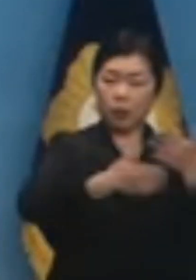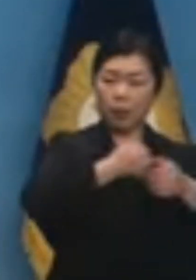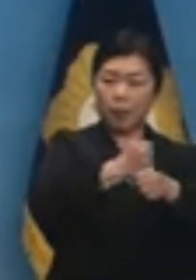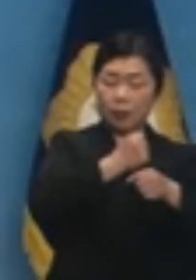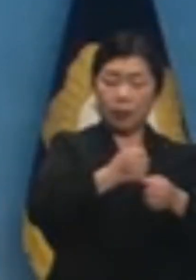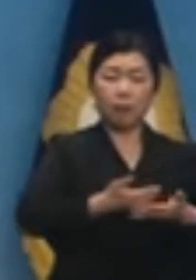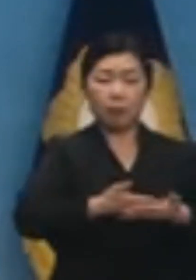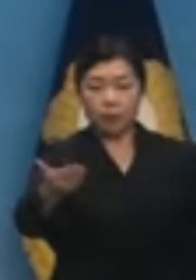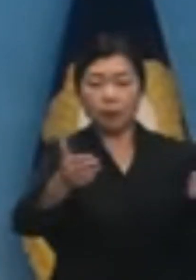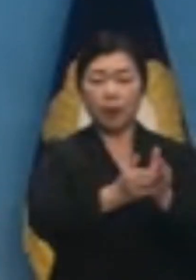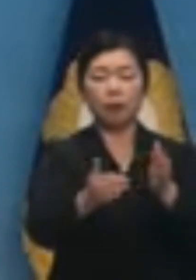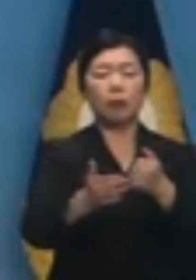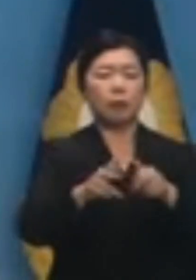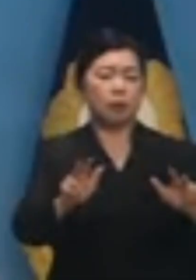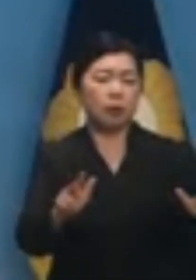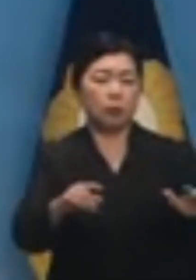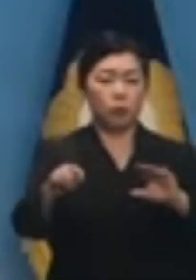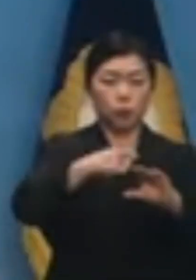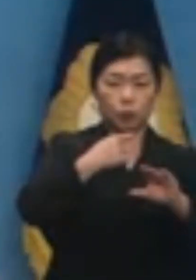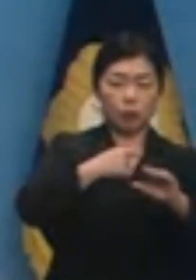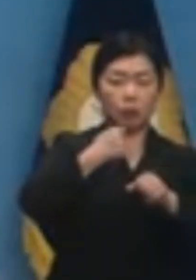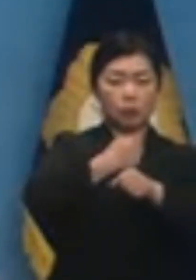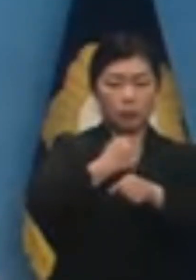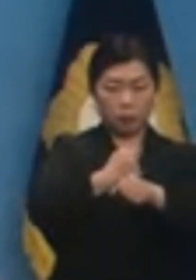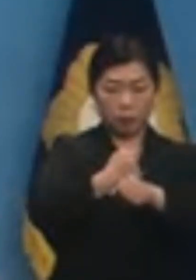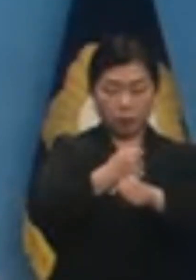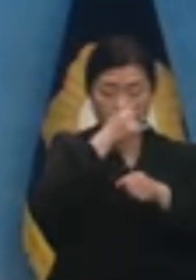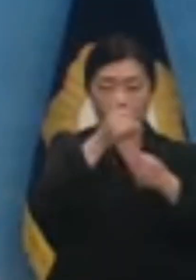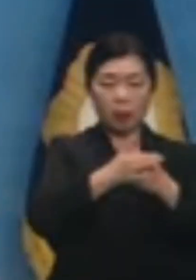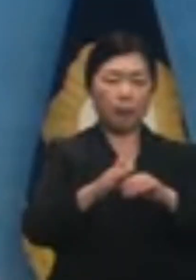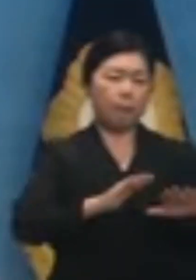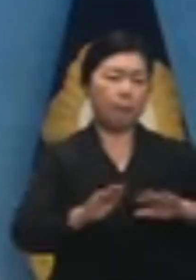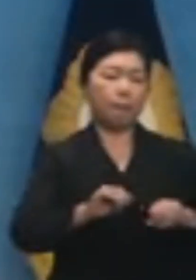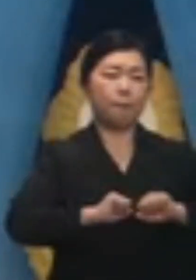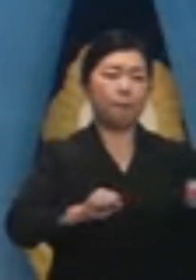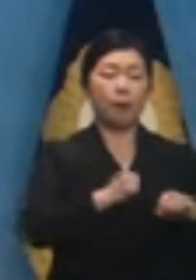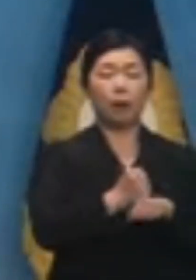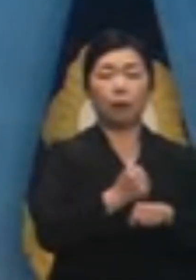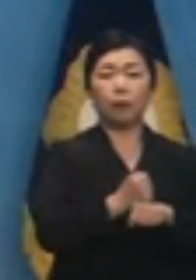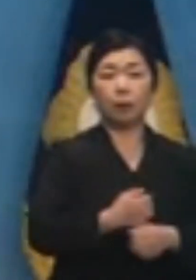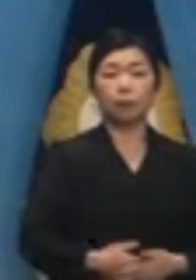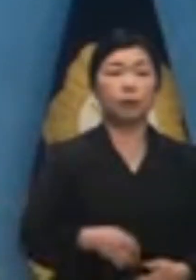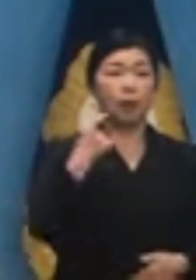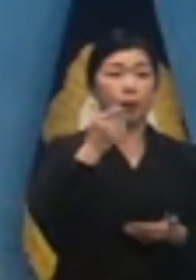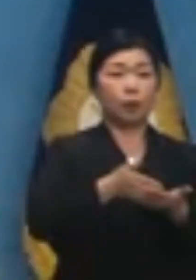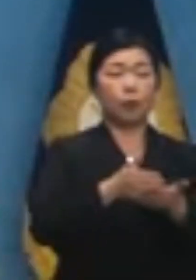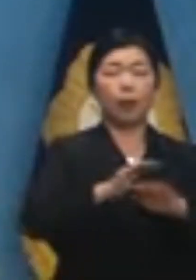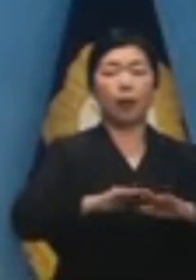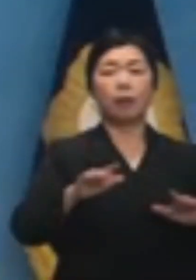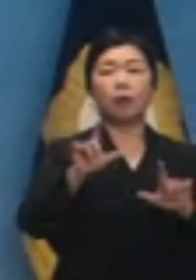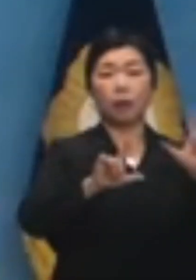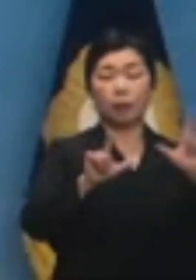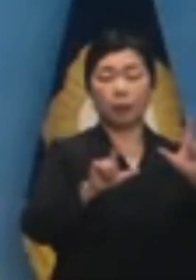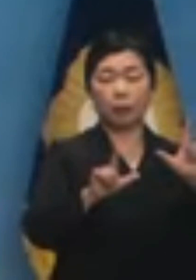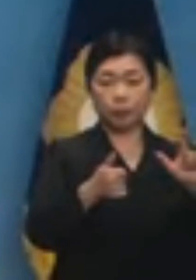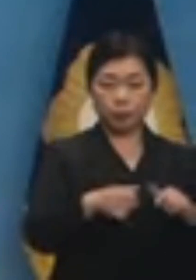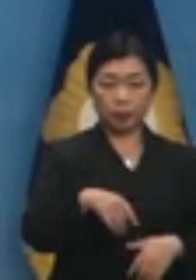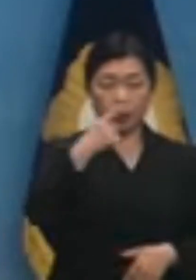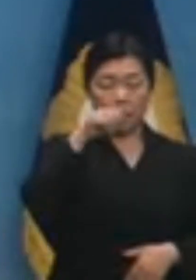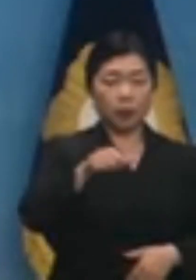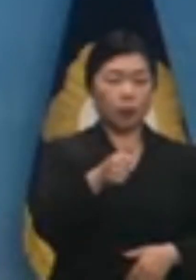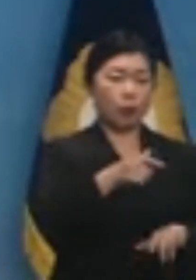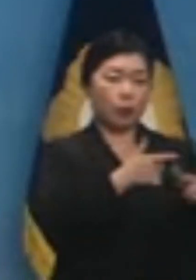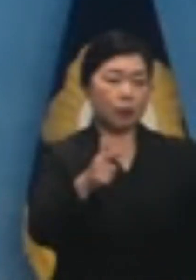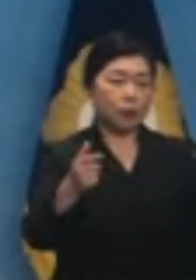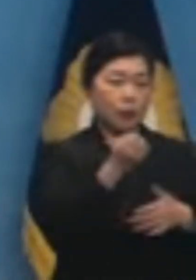바 민주파출소는 빠르게 조치를 취할 예정임을 밝힙니다. 가짜뉴스 대응단의 주요 대응 현황 보고드립니다. 더 퍼블릭, 아시아투데이